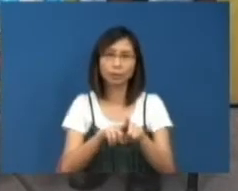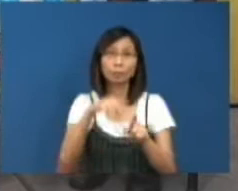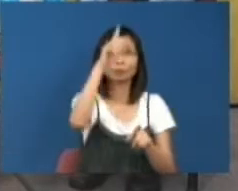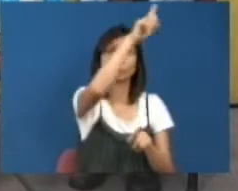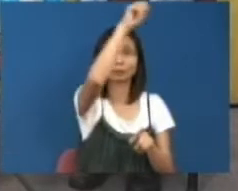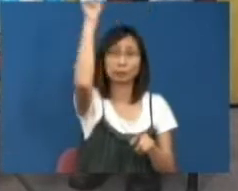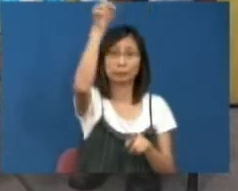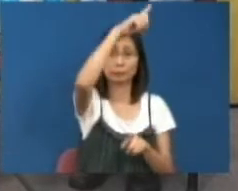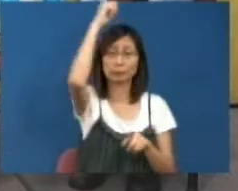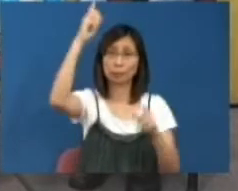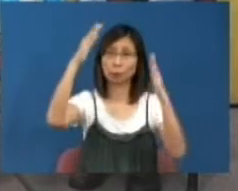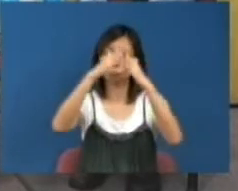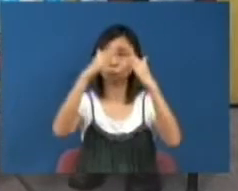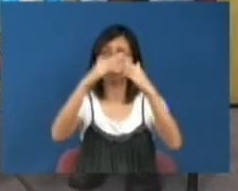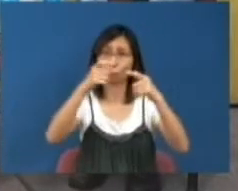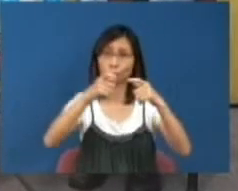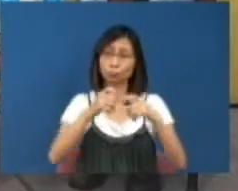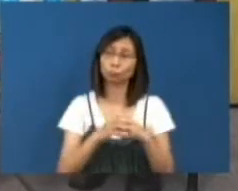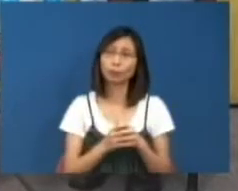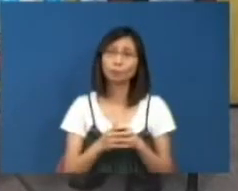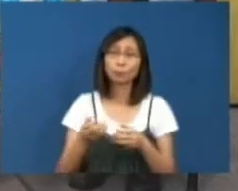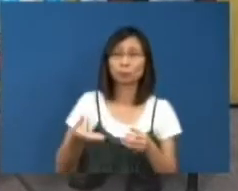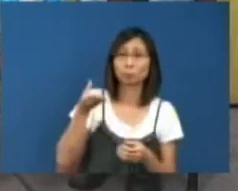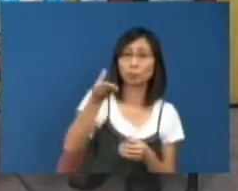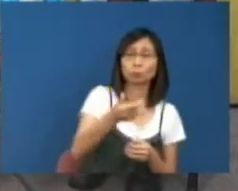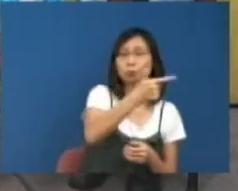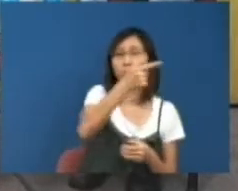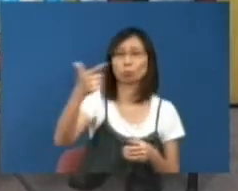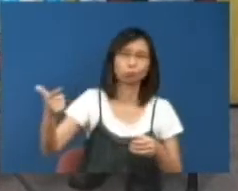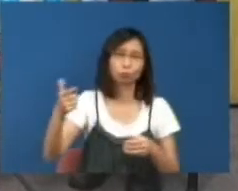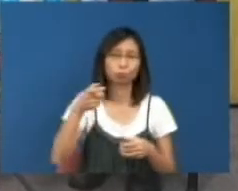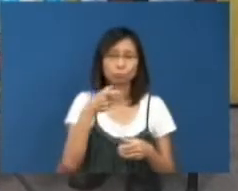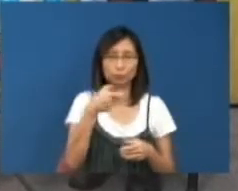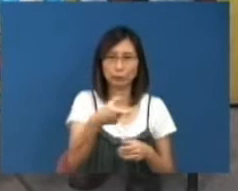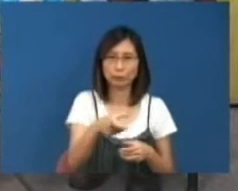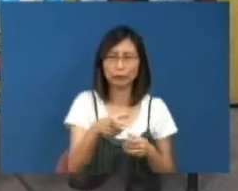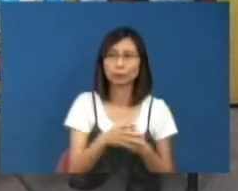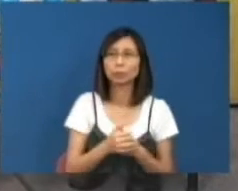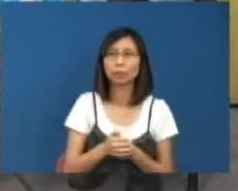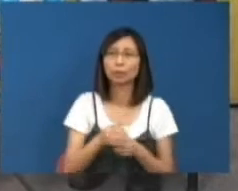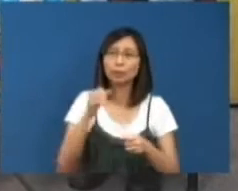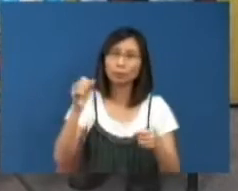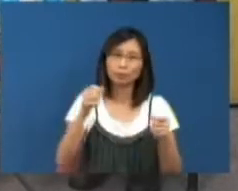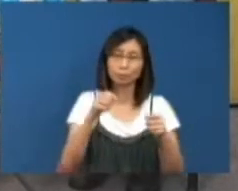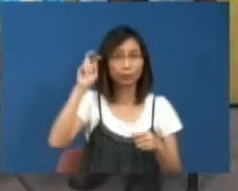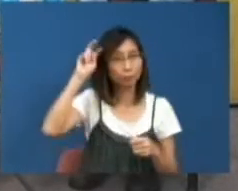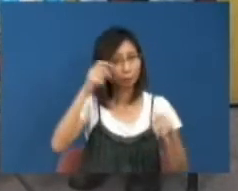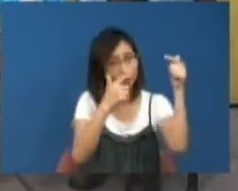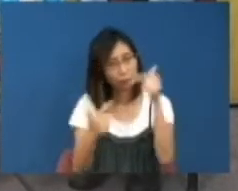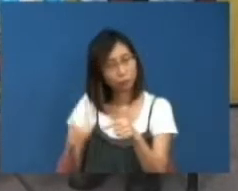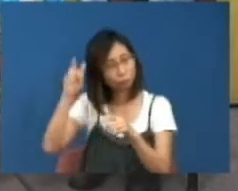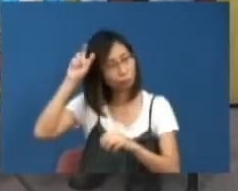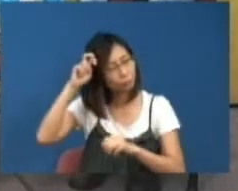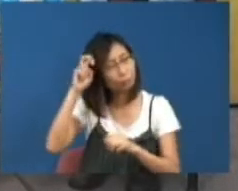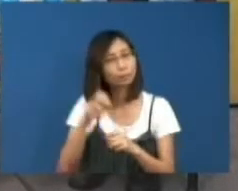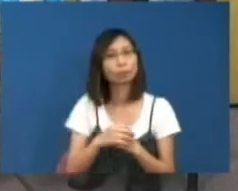咧，就投放咗大量資金去，咁啊做呢個風力發電啦，咁啊將個風力發電機嗰個發